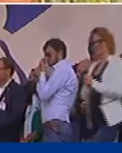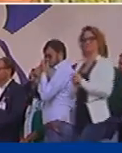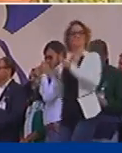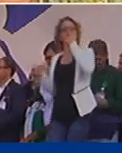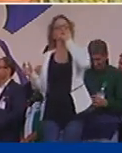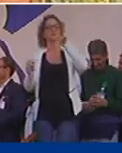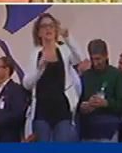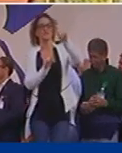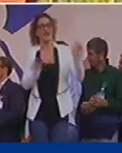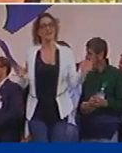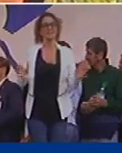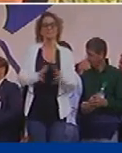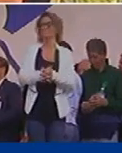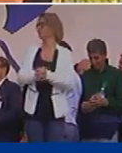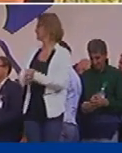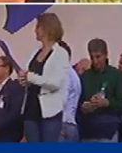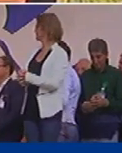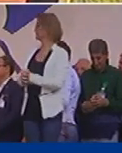attimo.